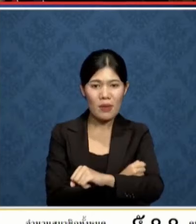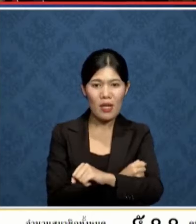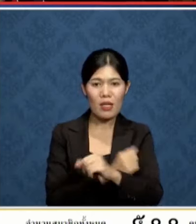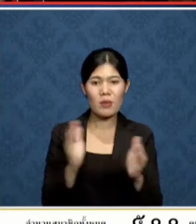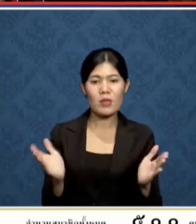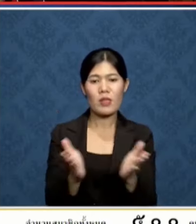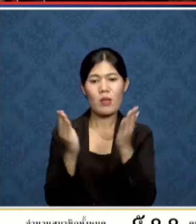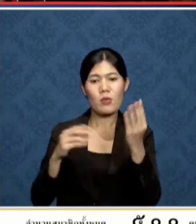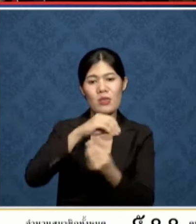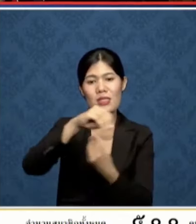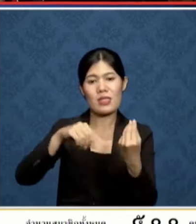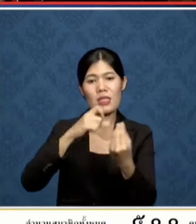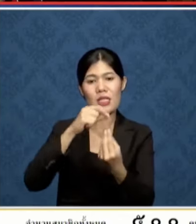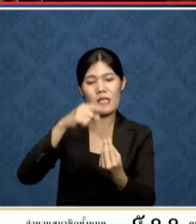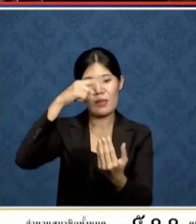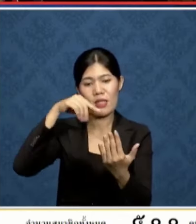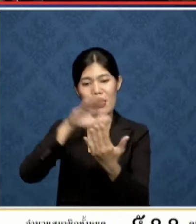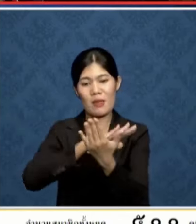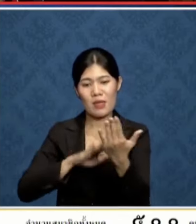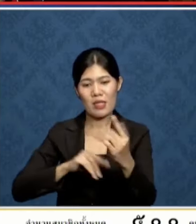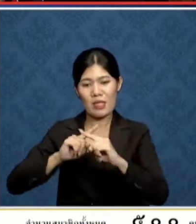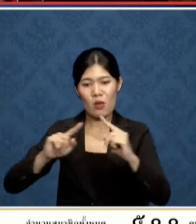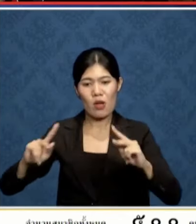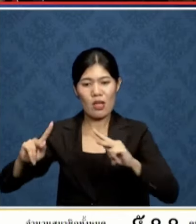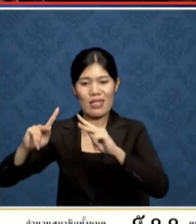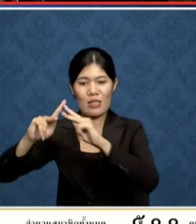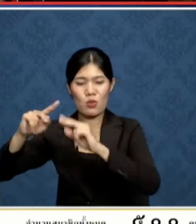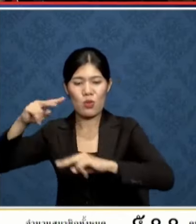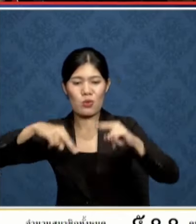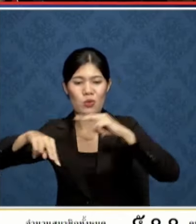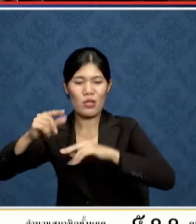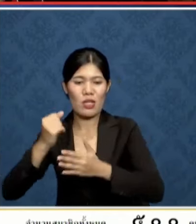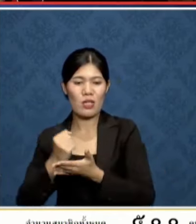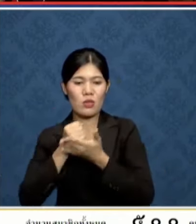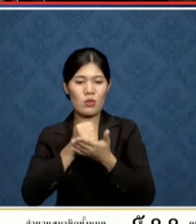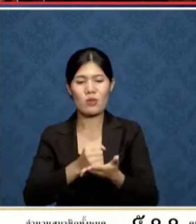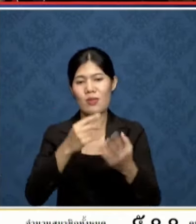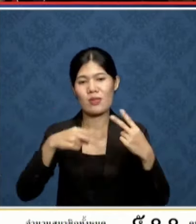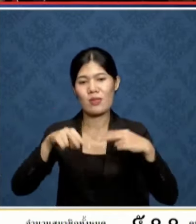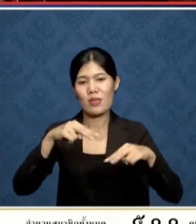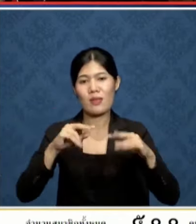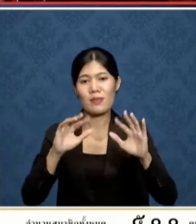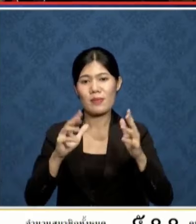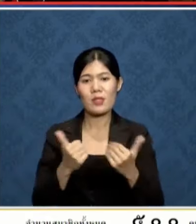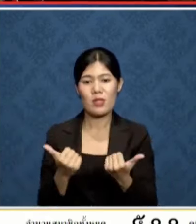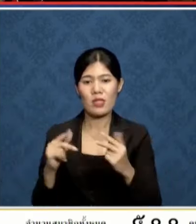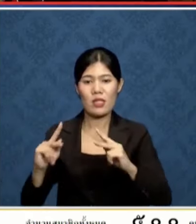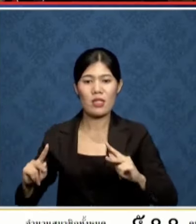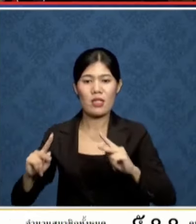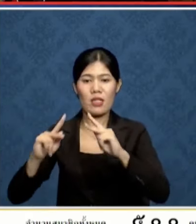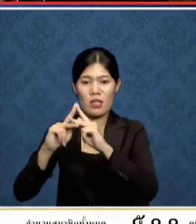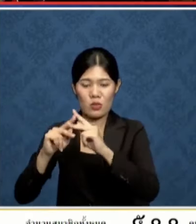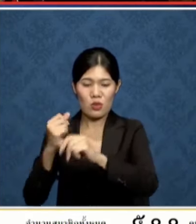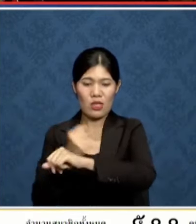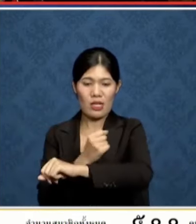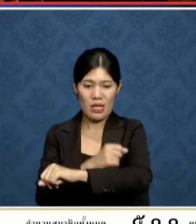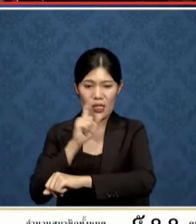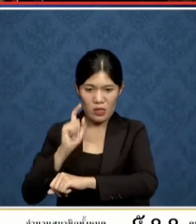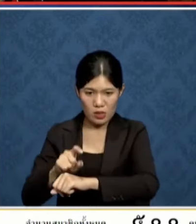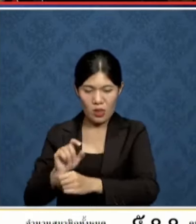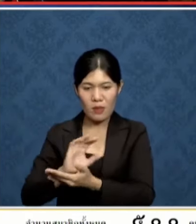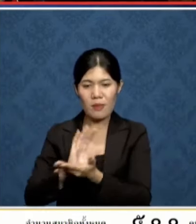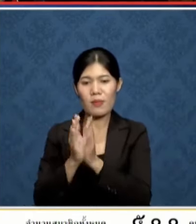กระทรวงแรงงานที่เป็นคนดูแลแรงงานทั้งประเทศกลับไม่ถูกมองว่าเป็นกระทรวงเศรษฐกิจถึงวันนี้กระทรวงแรงงานต้องเป็นกระทรวงเศรษฐกิจได้แล้วครับต้อง